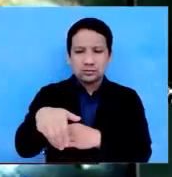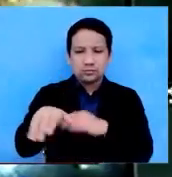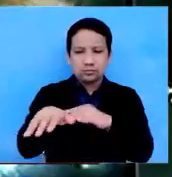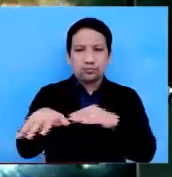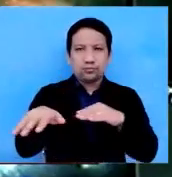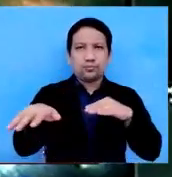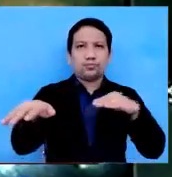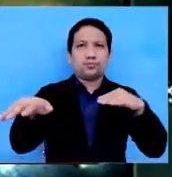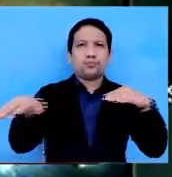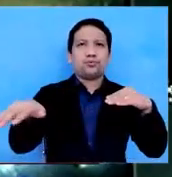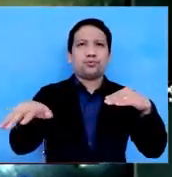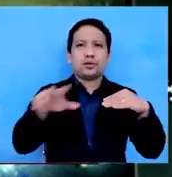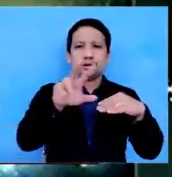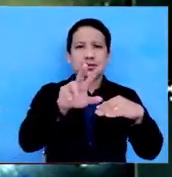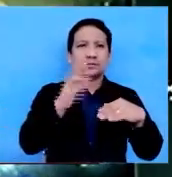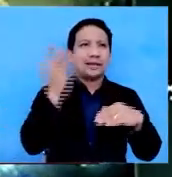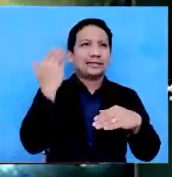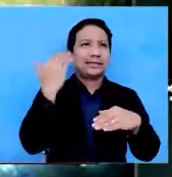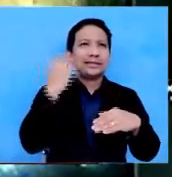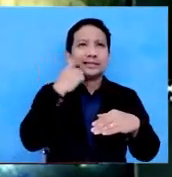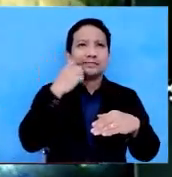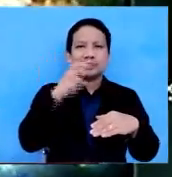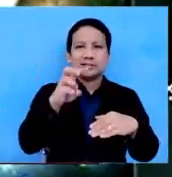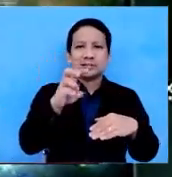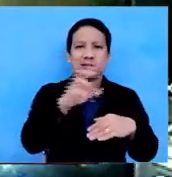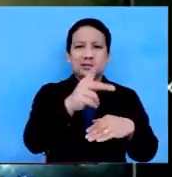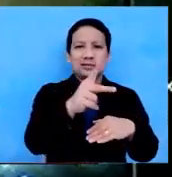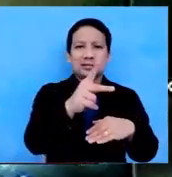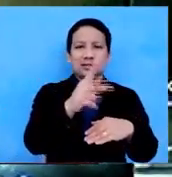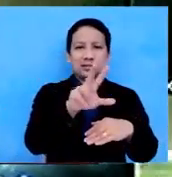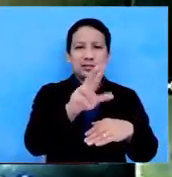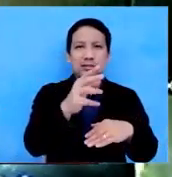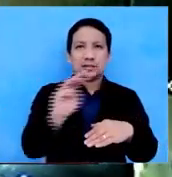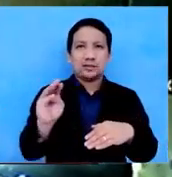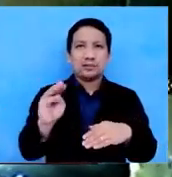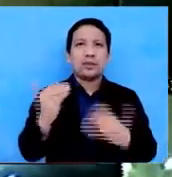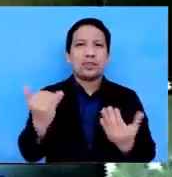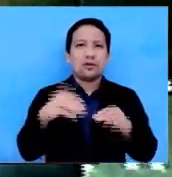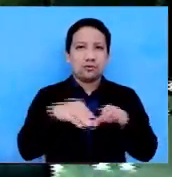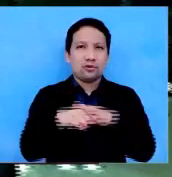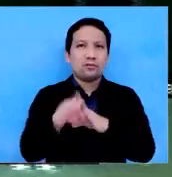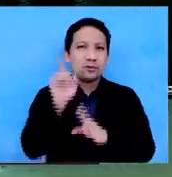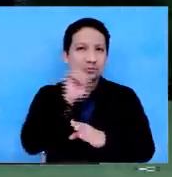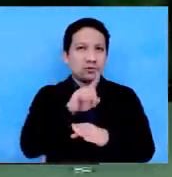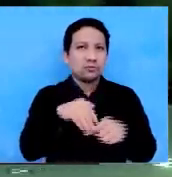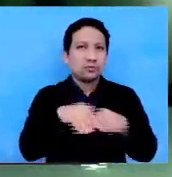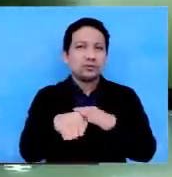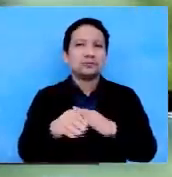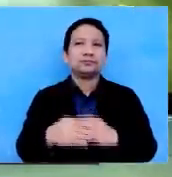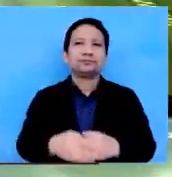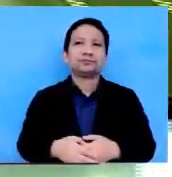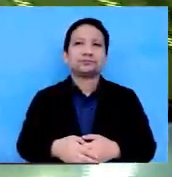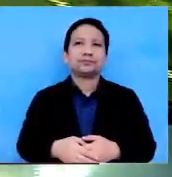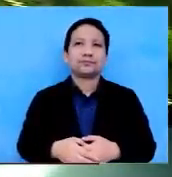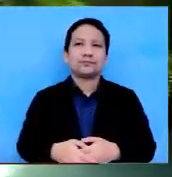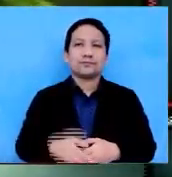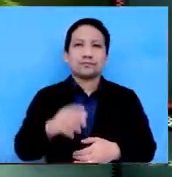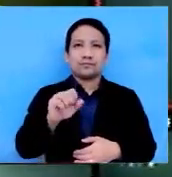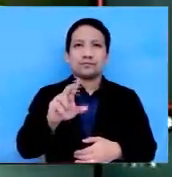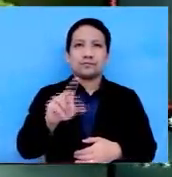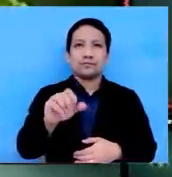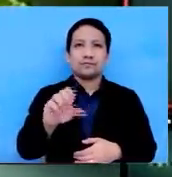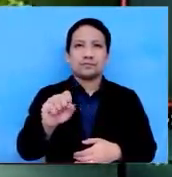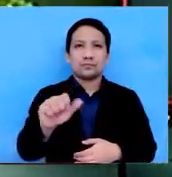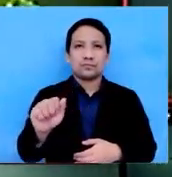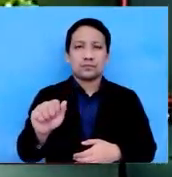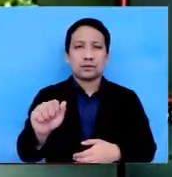mahigit 3 kilometers ang volume ng sasakyan, pero ngayon maluwag na po siya. Sa Susana Heights naman, kung saan nagsimula